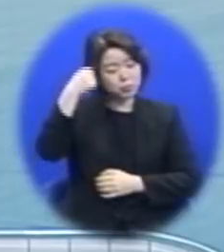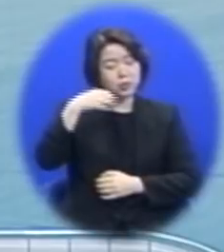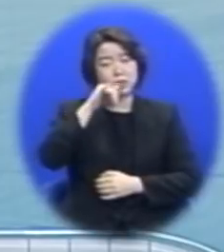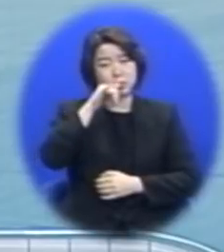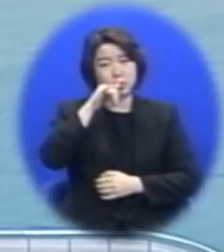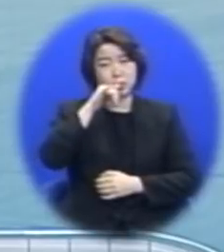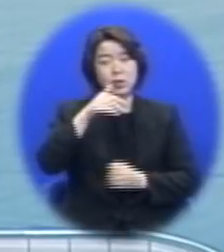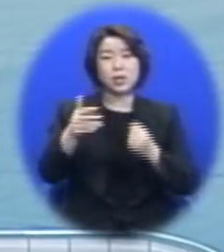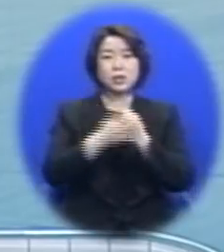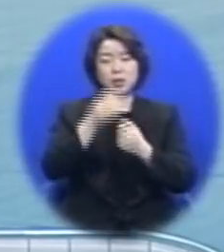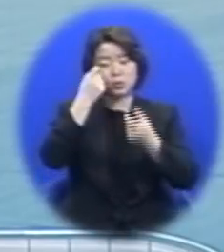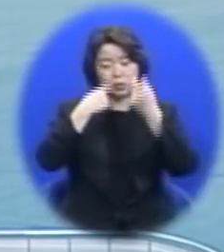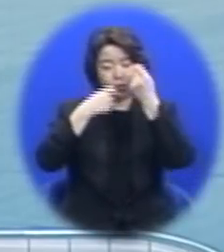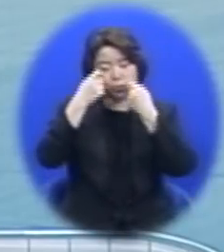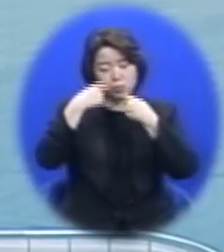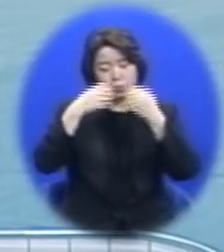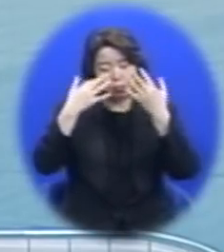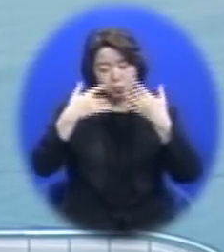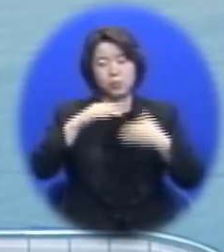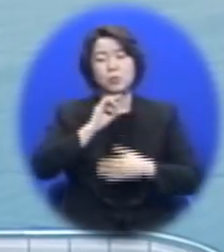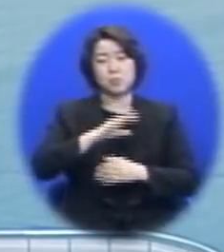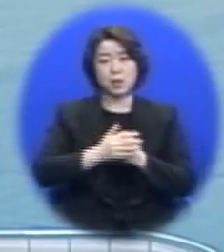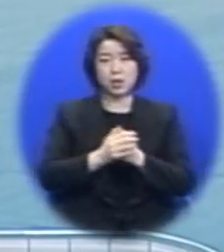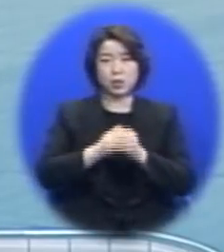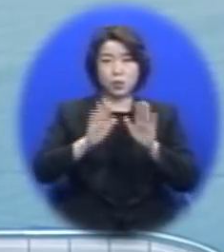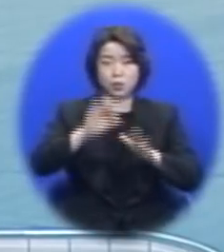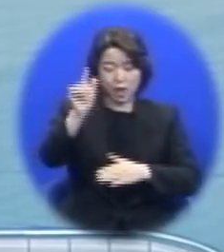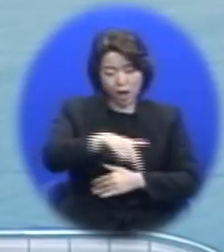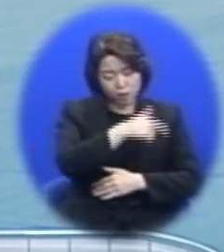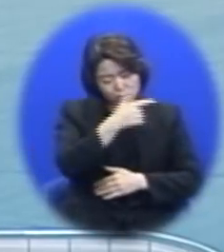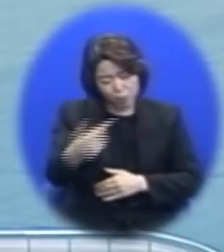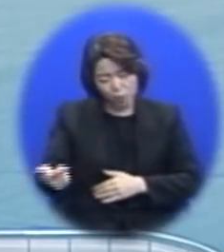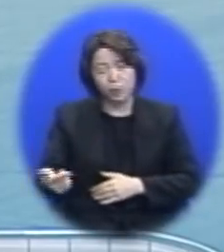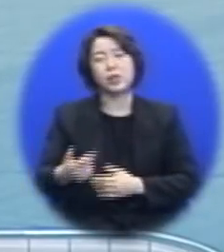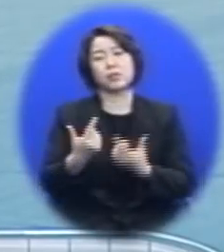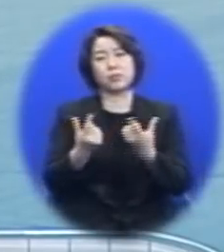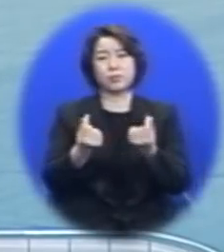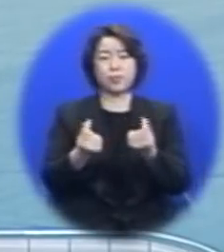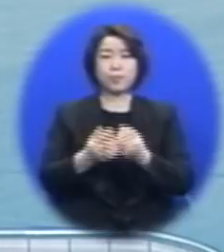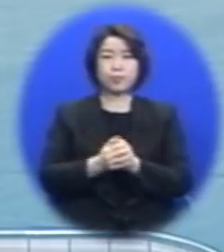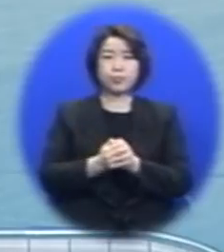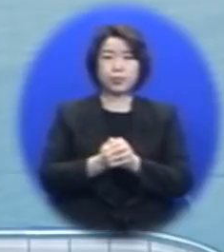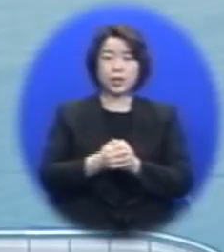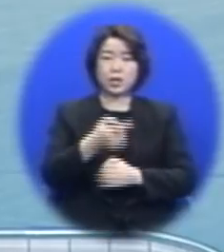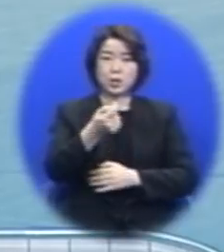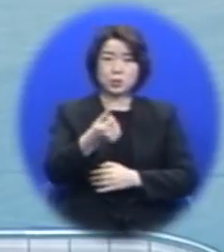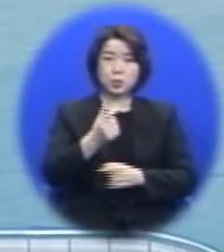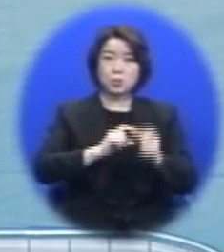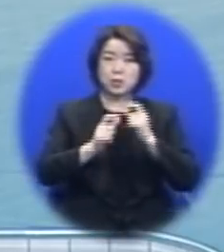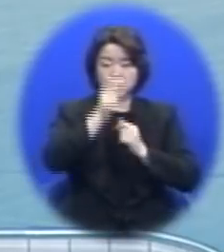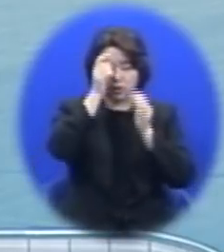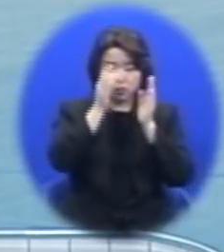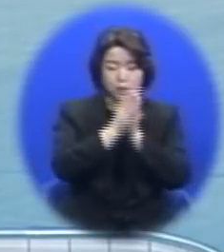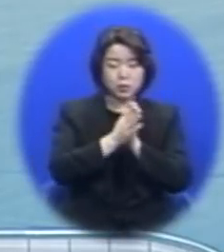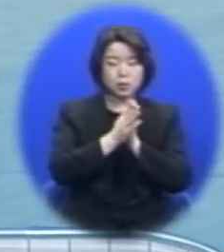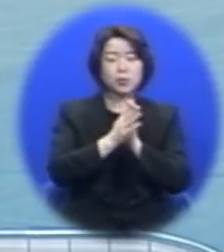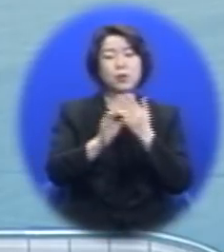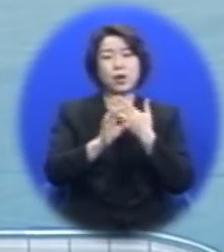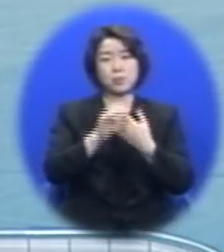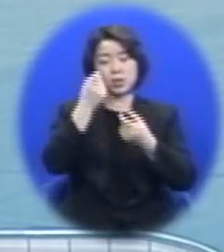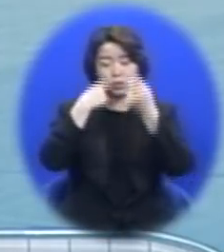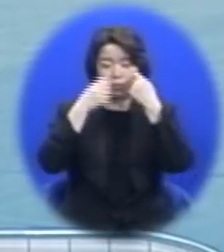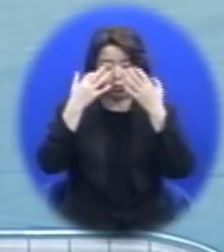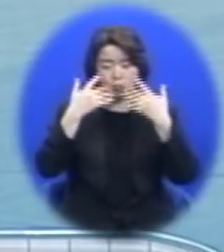그러니까는 눈물밖에 안 나요. 오늘 하루 종일 그래요. 조금만 기도하면 눈물밖에 안 나요.